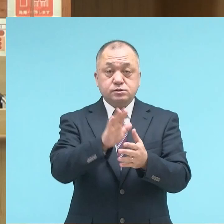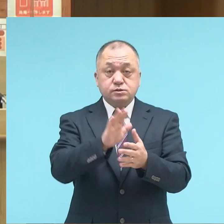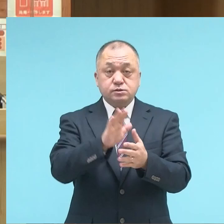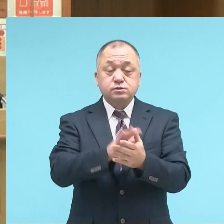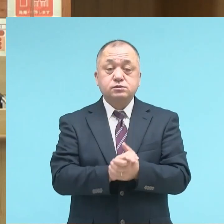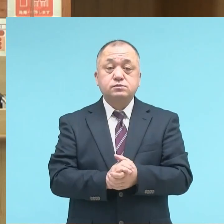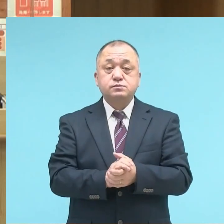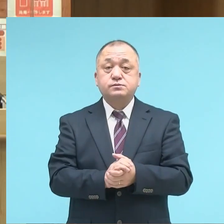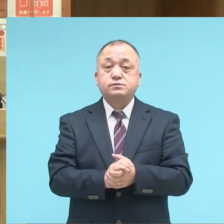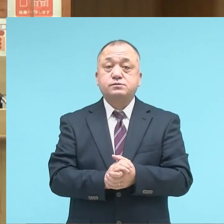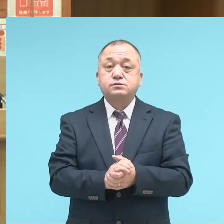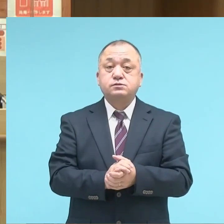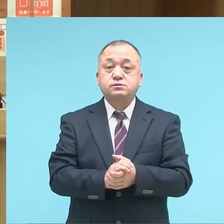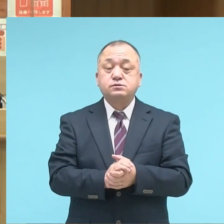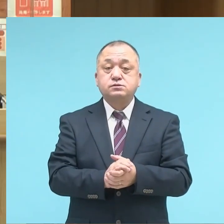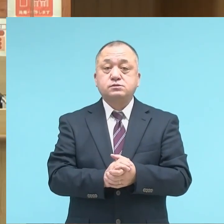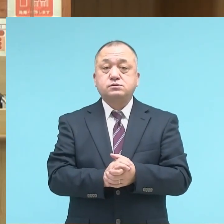思